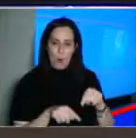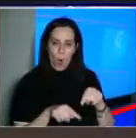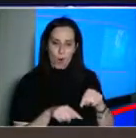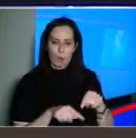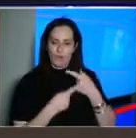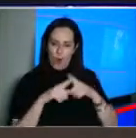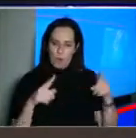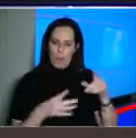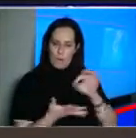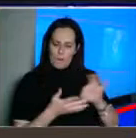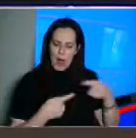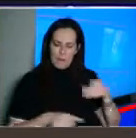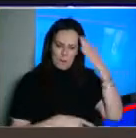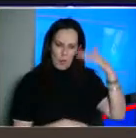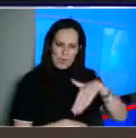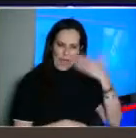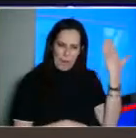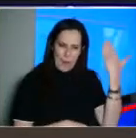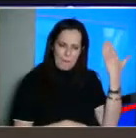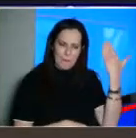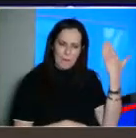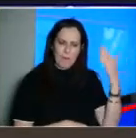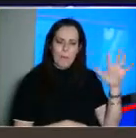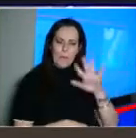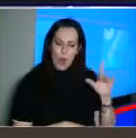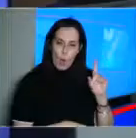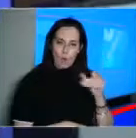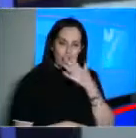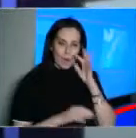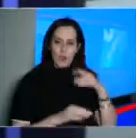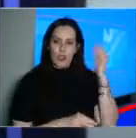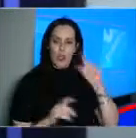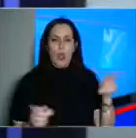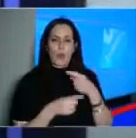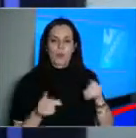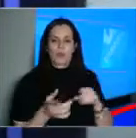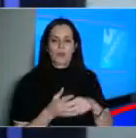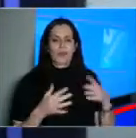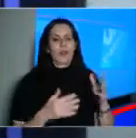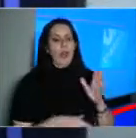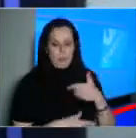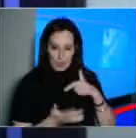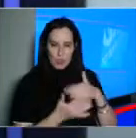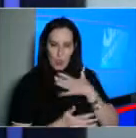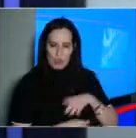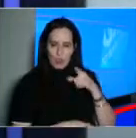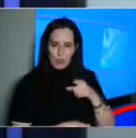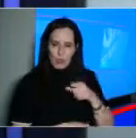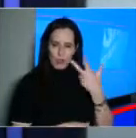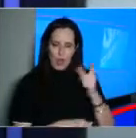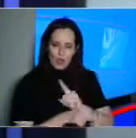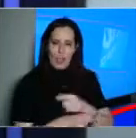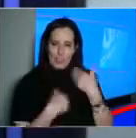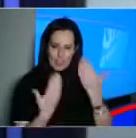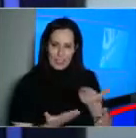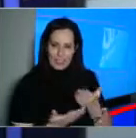ברטוק וכל מיני מלחינים מפורסמים מאירופה, וממש למדו את המוזיקה שלהם וחקרו אותם. היות ואני רוצה לשמוע אתכם פחות 3 דקות, אני